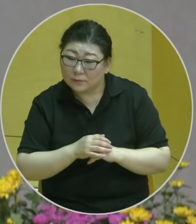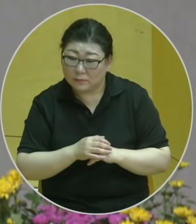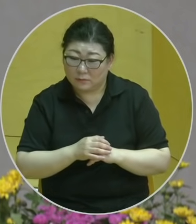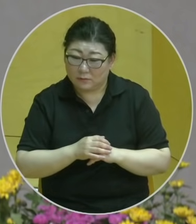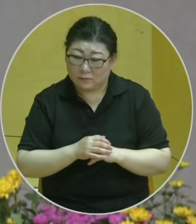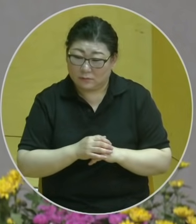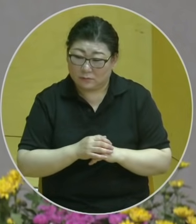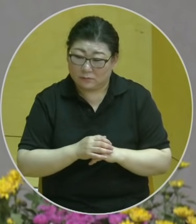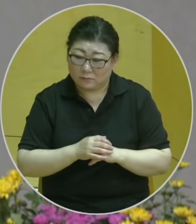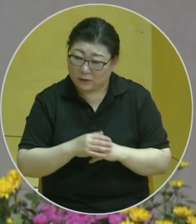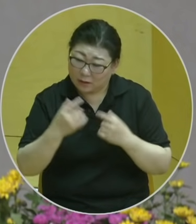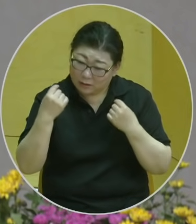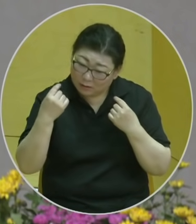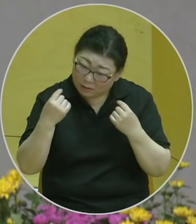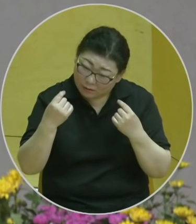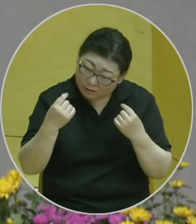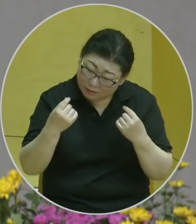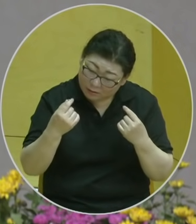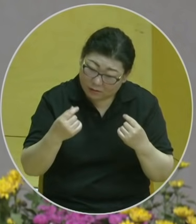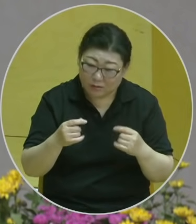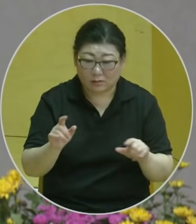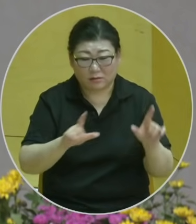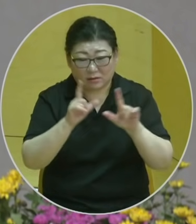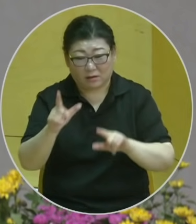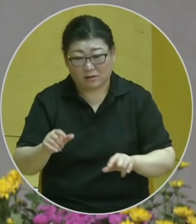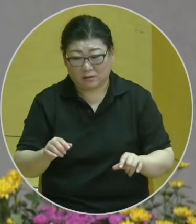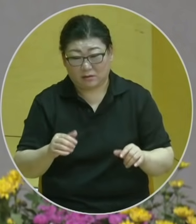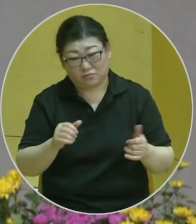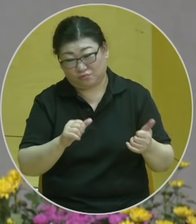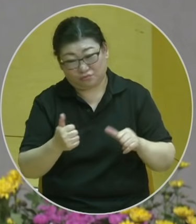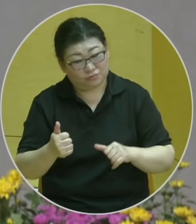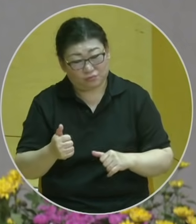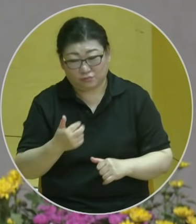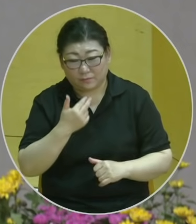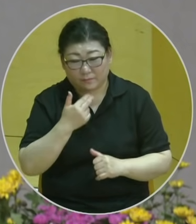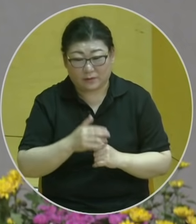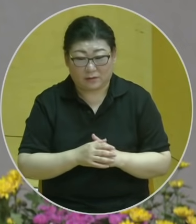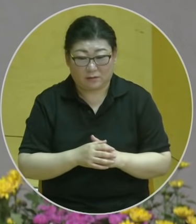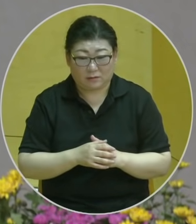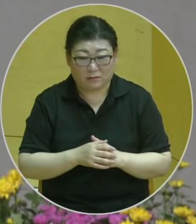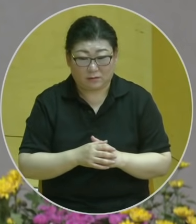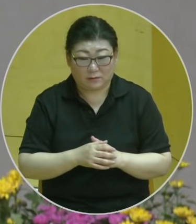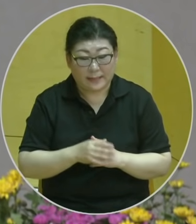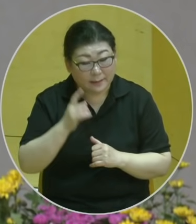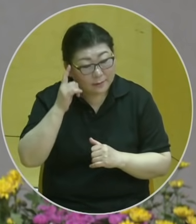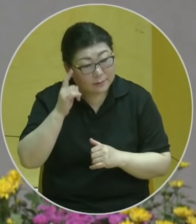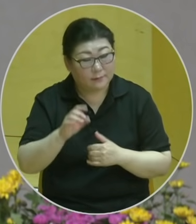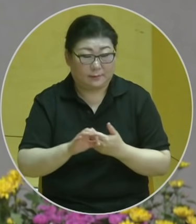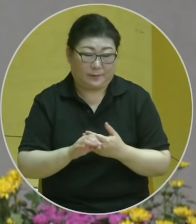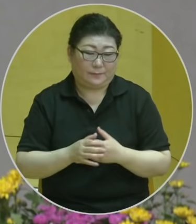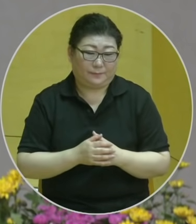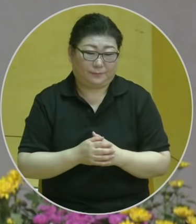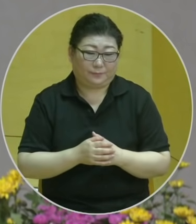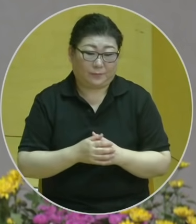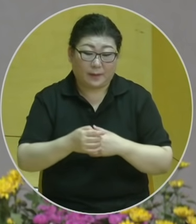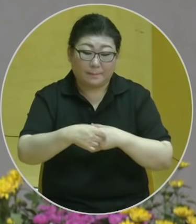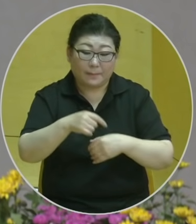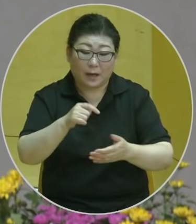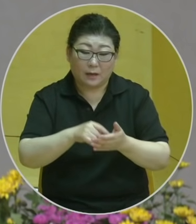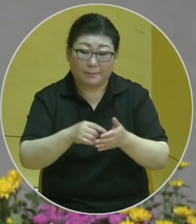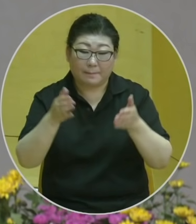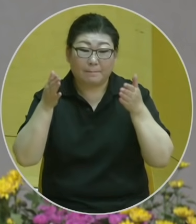살면서 이렇게 인생을 끝낼 수가 없겠구나 생각한다면, 여러분 거창한 생각하는 것보다도 여러분의 마음의 방향을